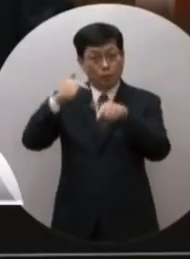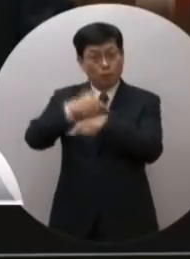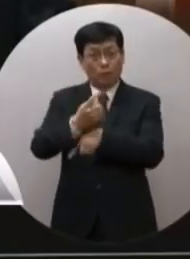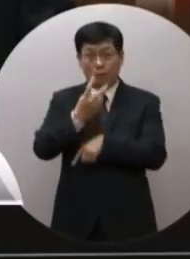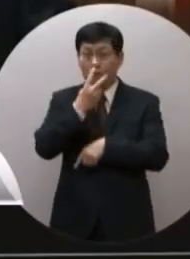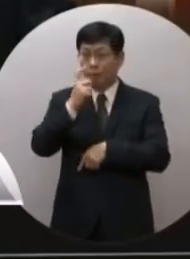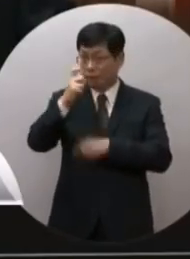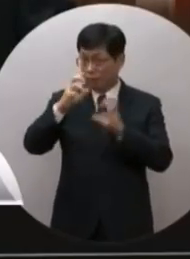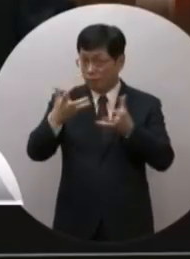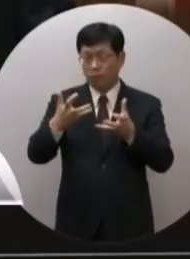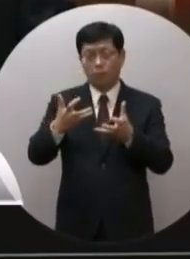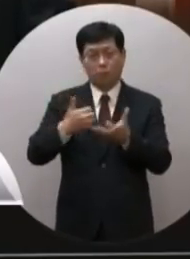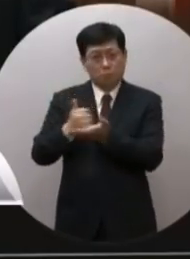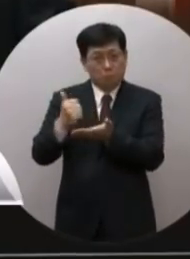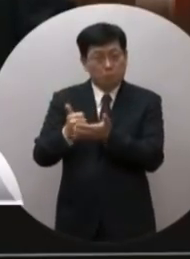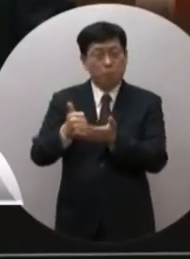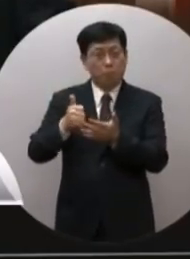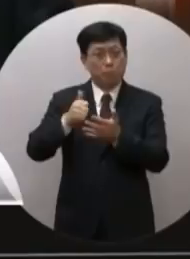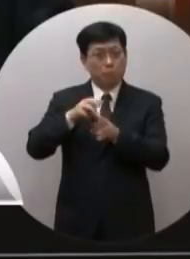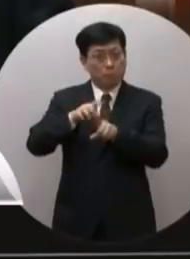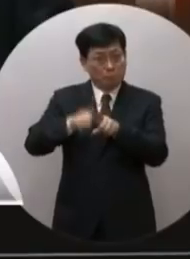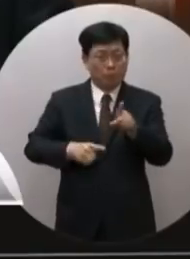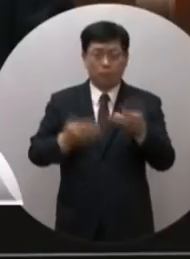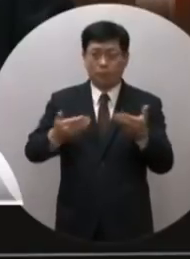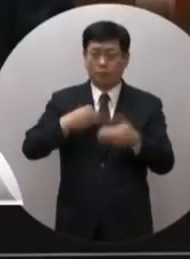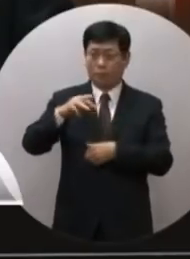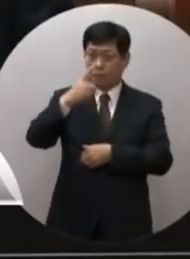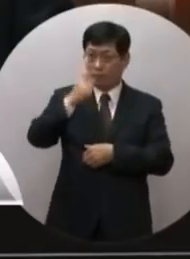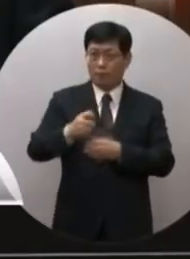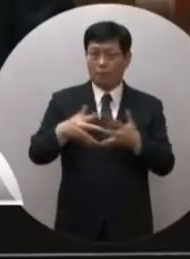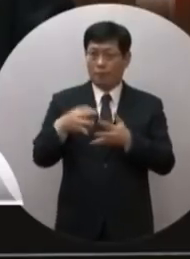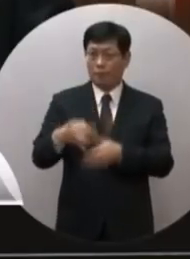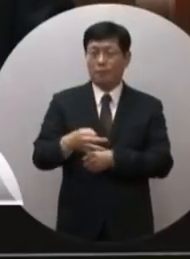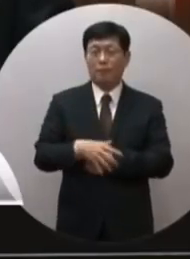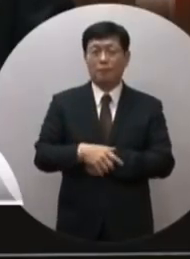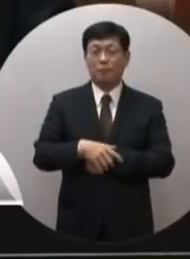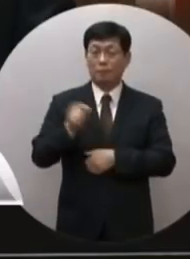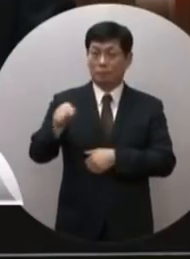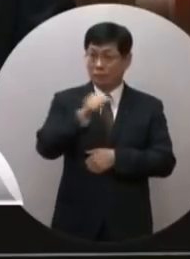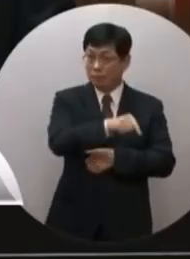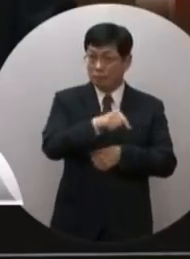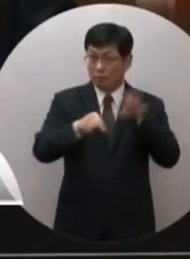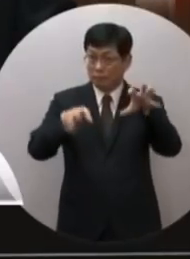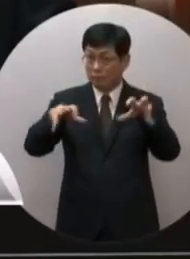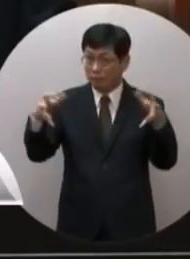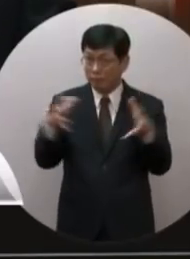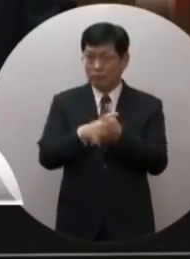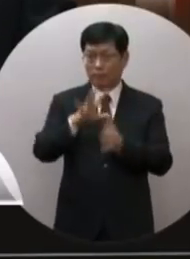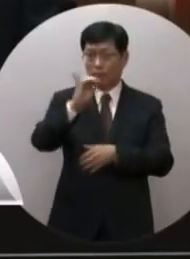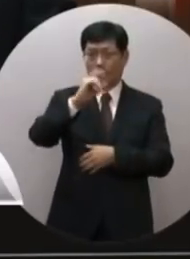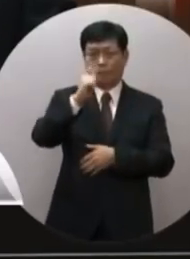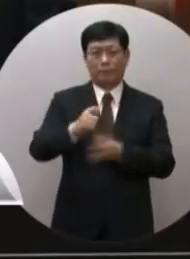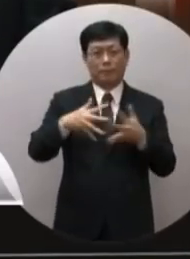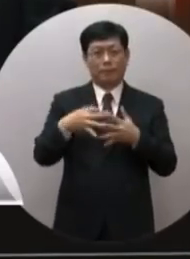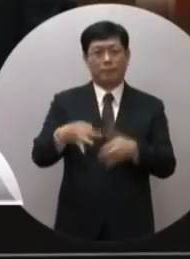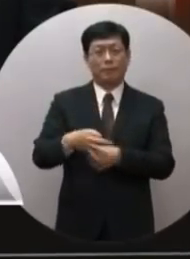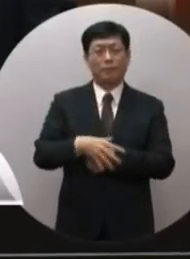10国超过200亿美金的出超，这两个地方加起来就